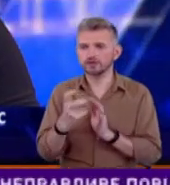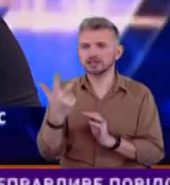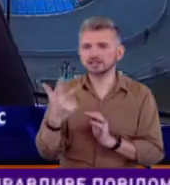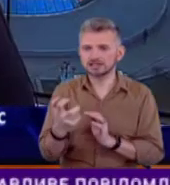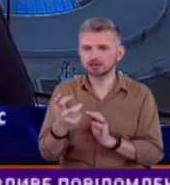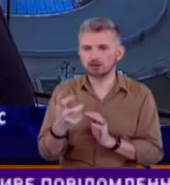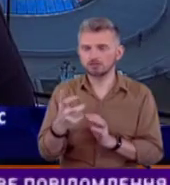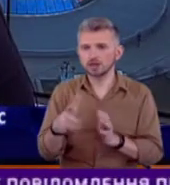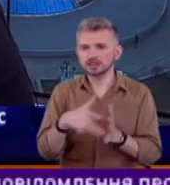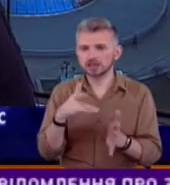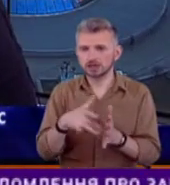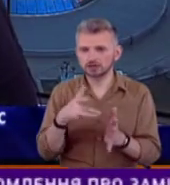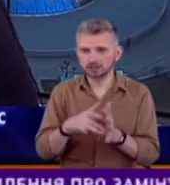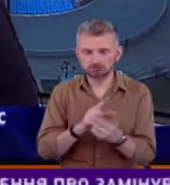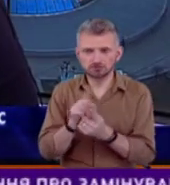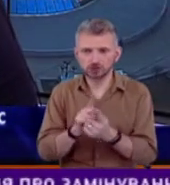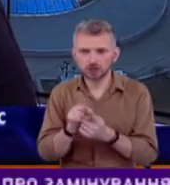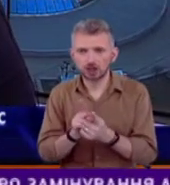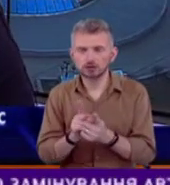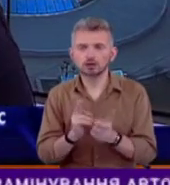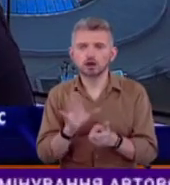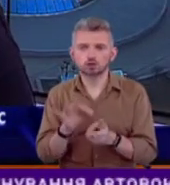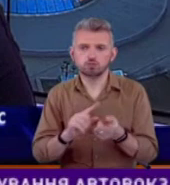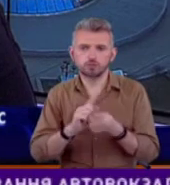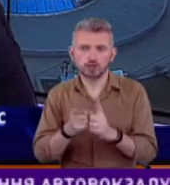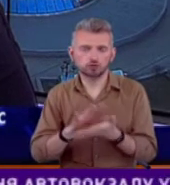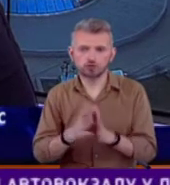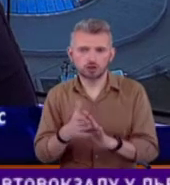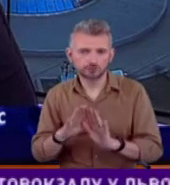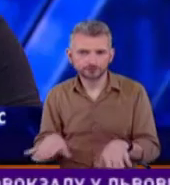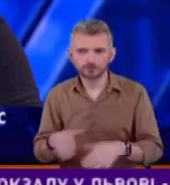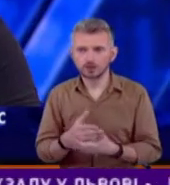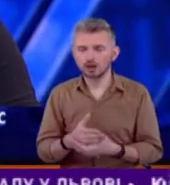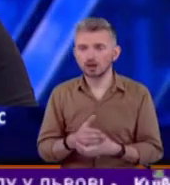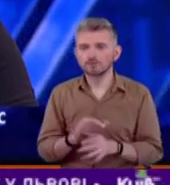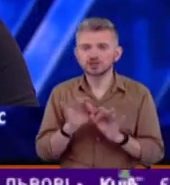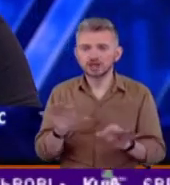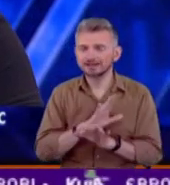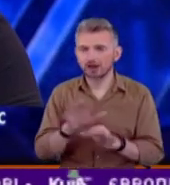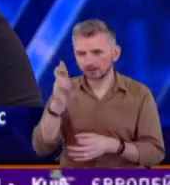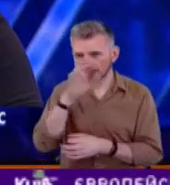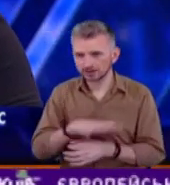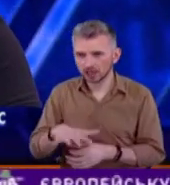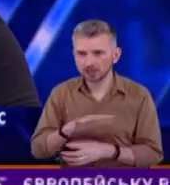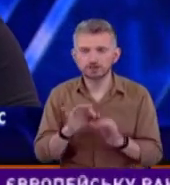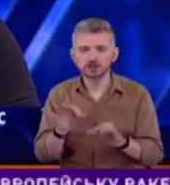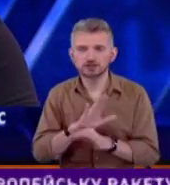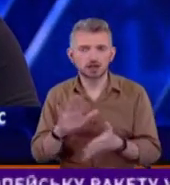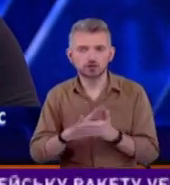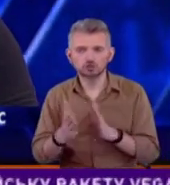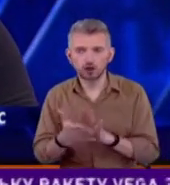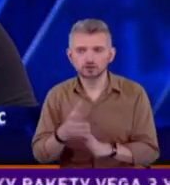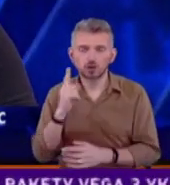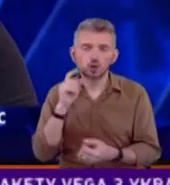страниц законодательных изменений, они как-то принципиально поменяют ситуацию. Потому что в неидеальной стране, в неидеальной ситуации